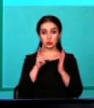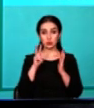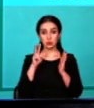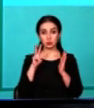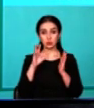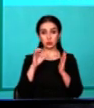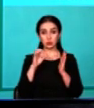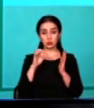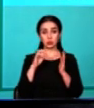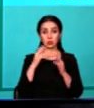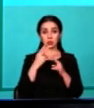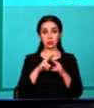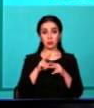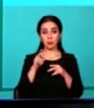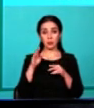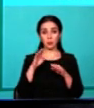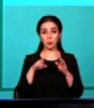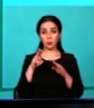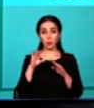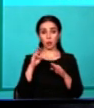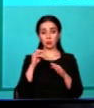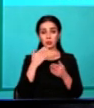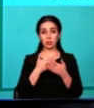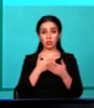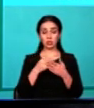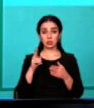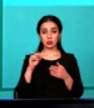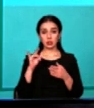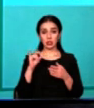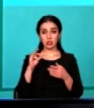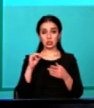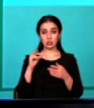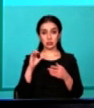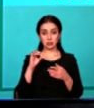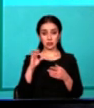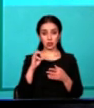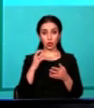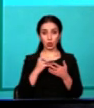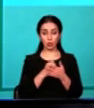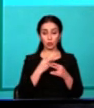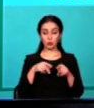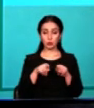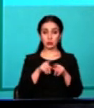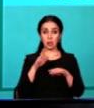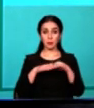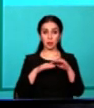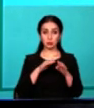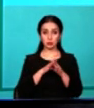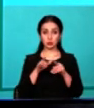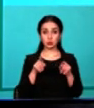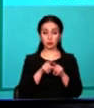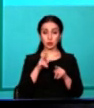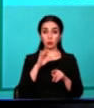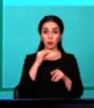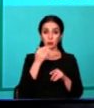bo'lgan polivinil xloridning polimerlanish darajasini toping. Buning uchun ham xuddi shu amalni bajaramiz, ya'ni polimerning